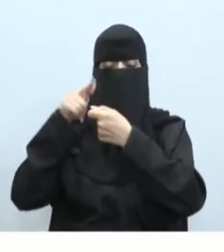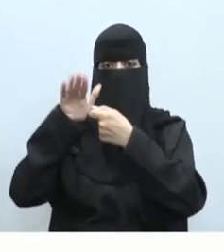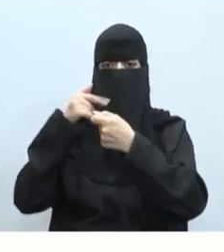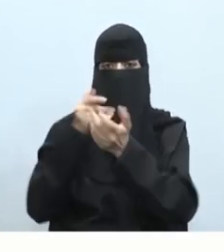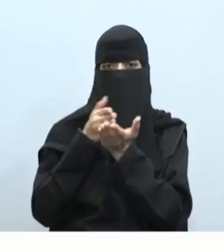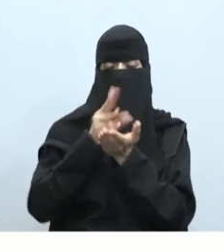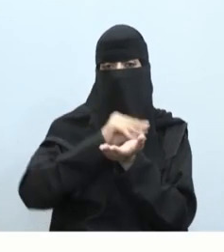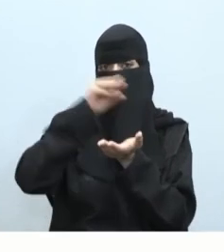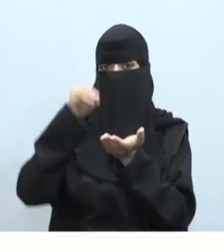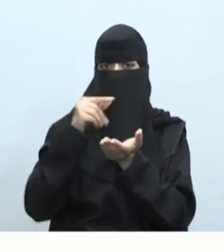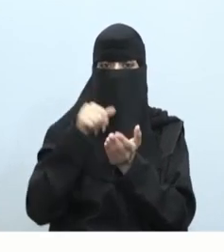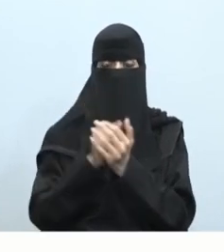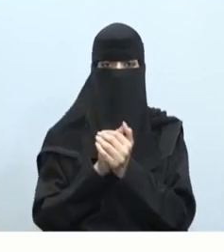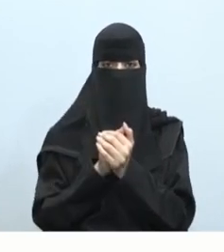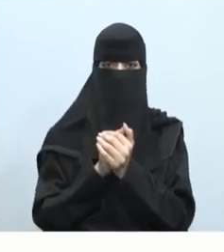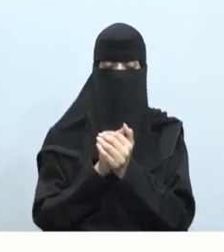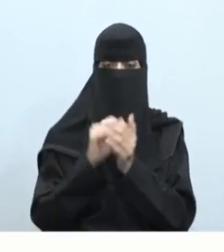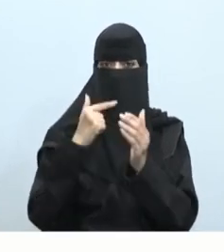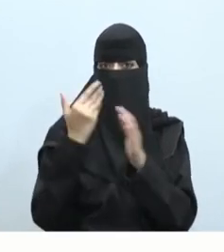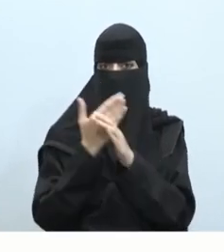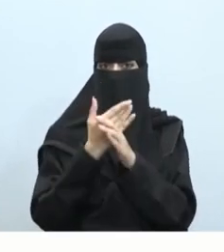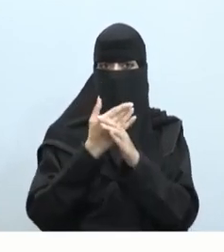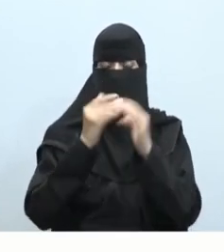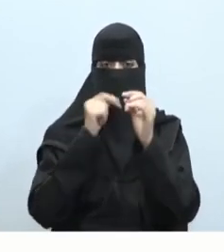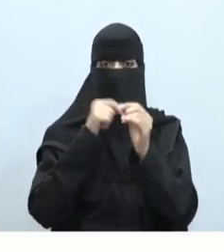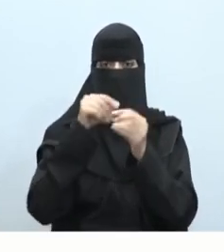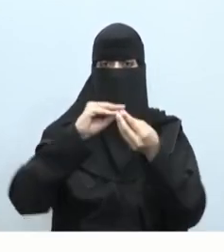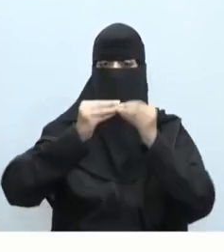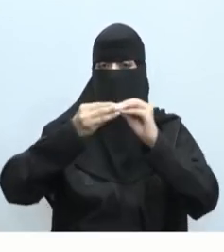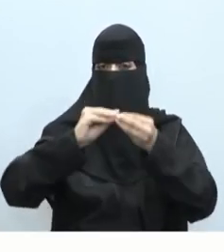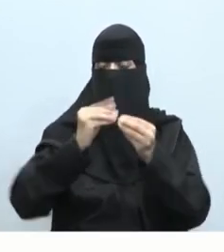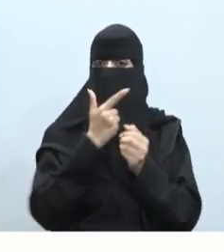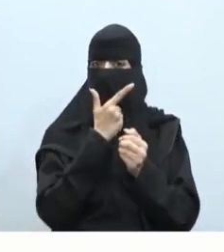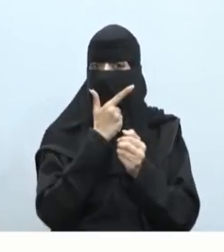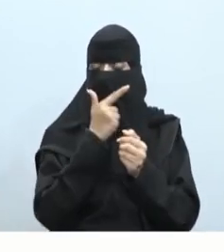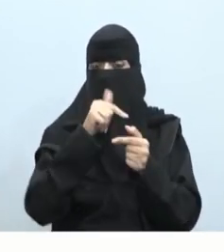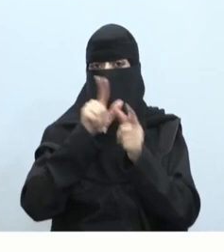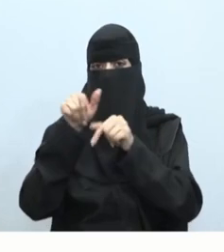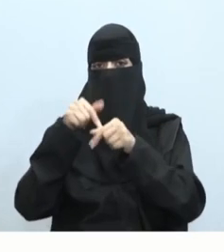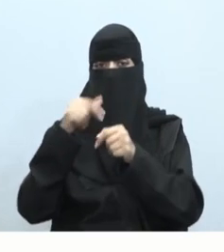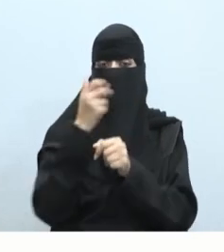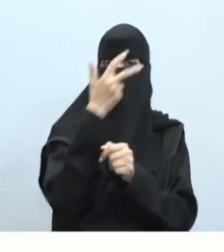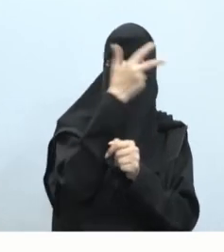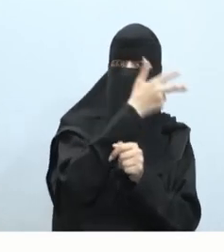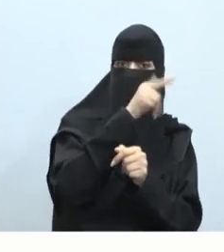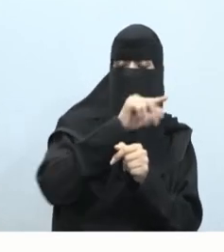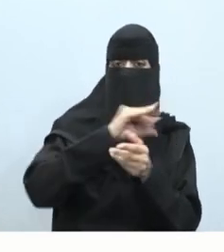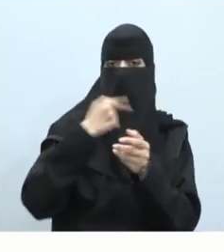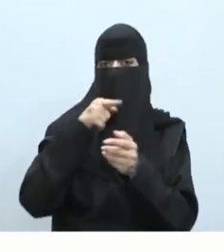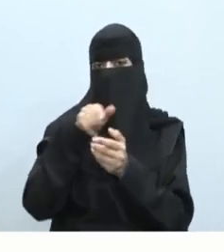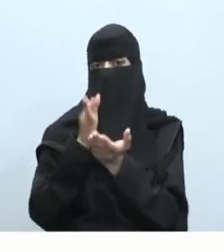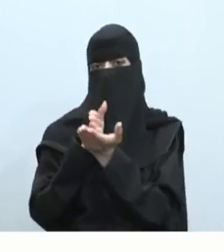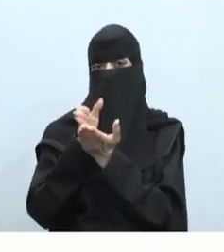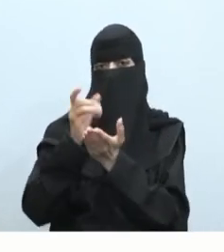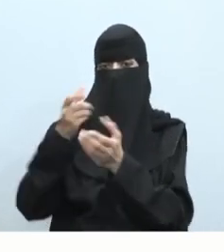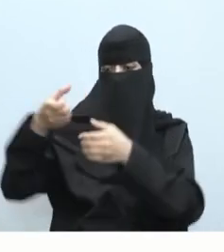الطريق المجرات تعطي اللون الابيض اما الغرف فشبهوه ابناء وبنات الطلاب بطريق